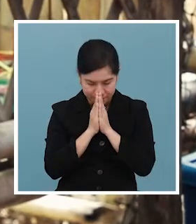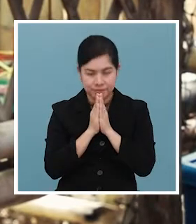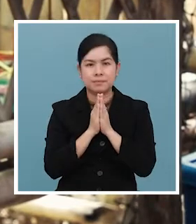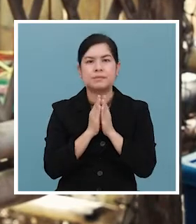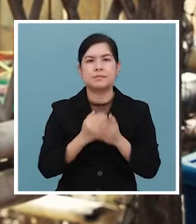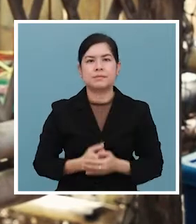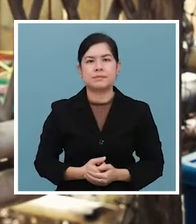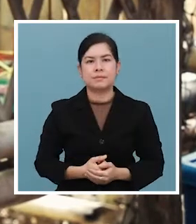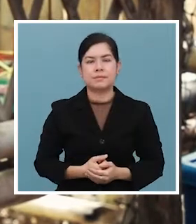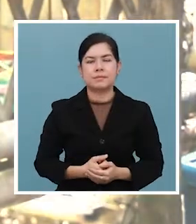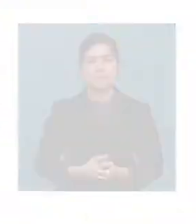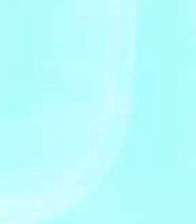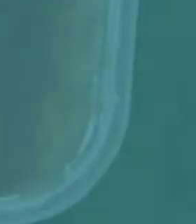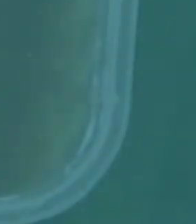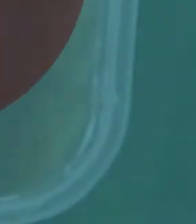ครับ